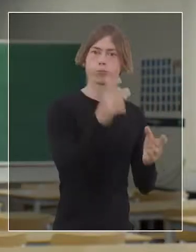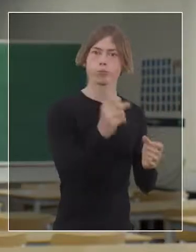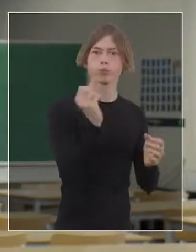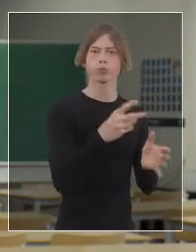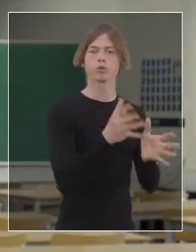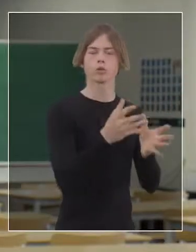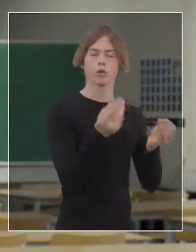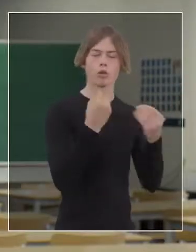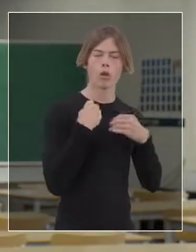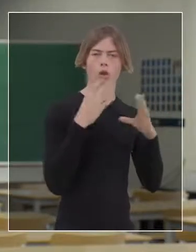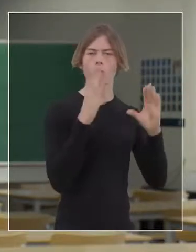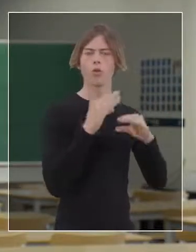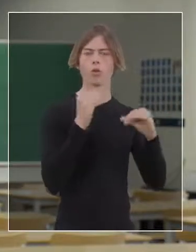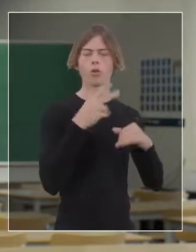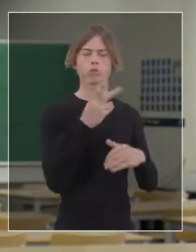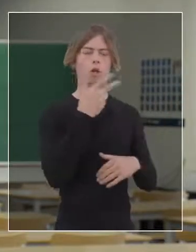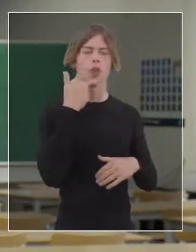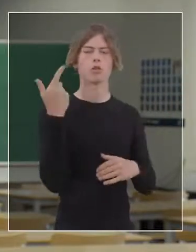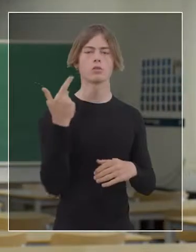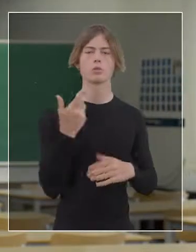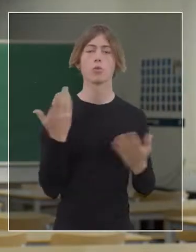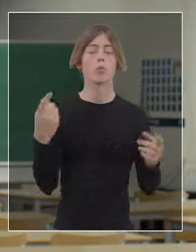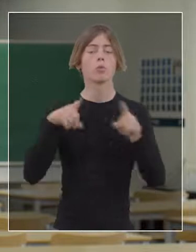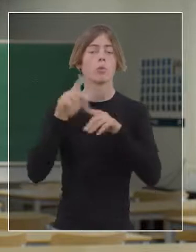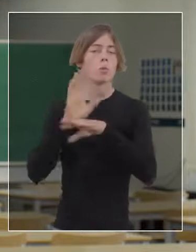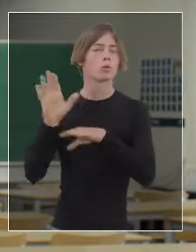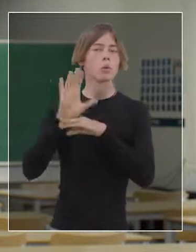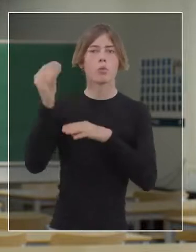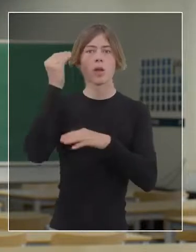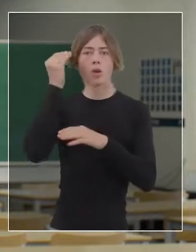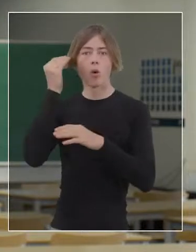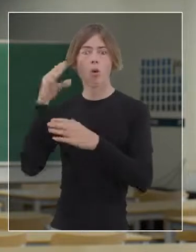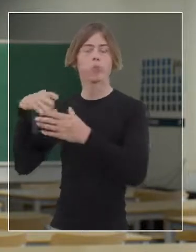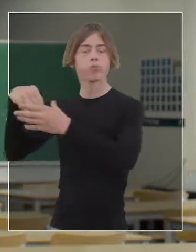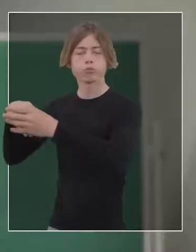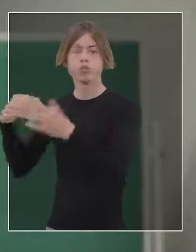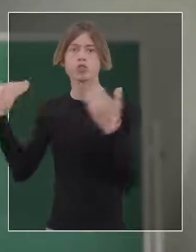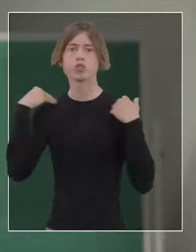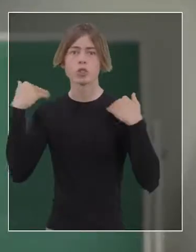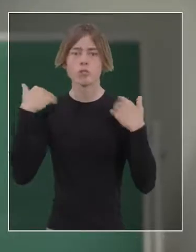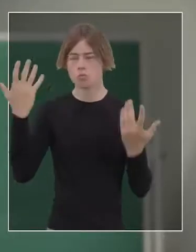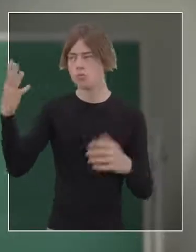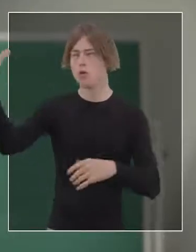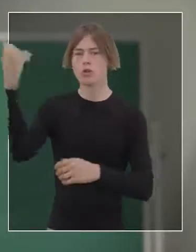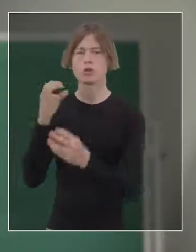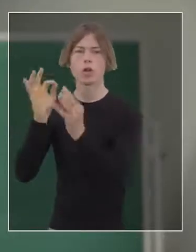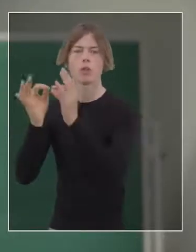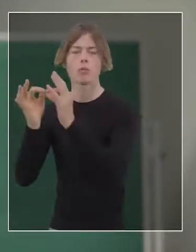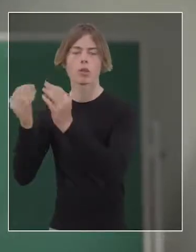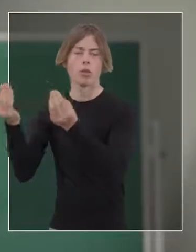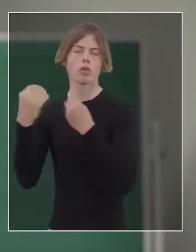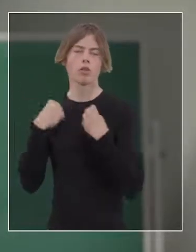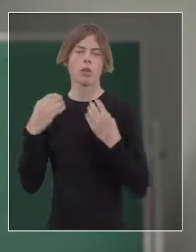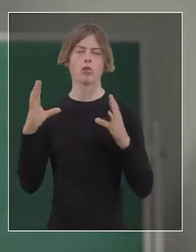a un interprète, pardon. Il y a toujours quelqu'un qui est là pour signer. Par exemple, le cours de